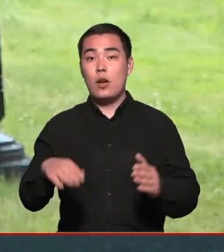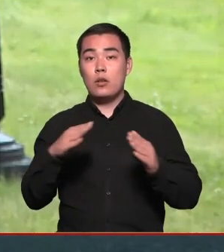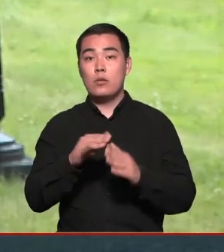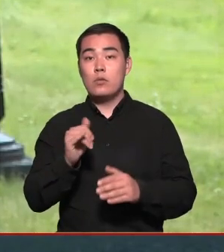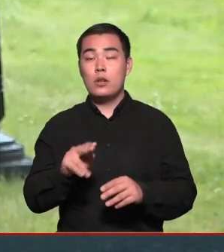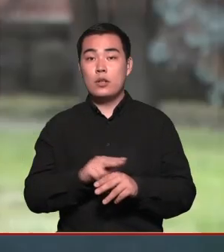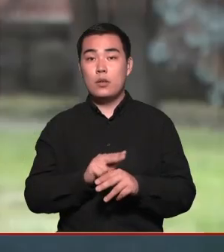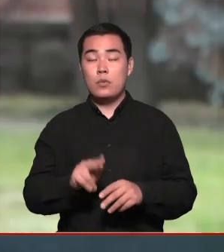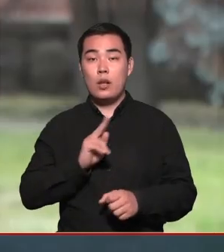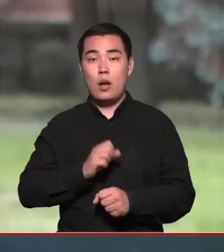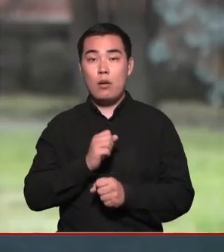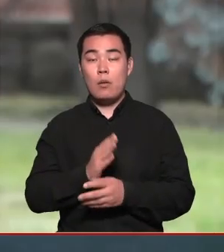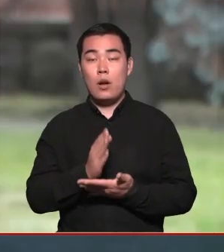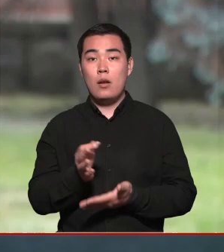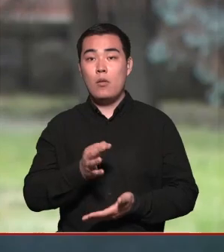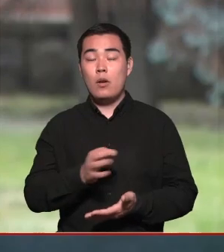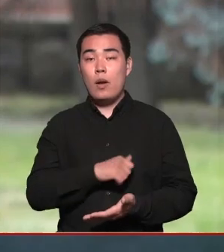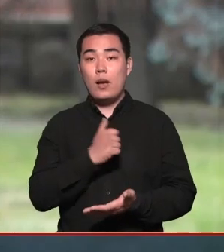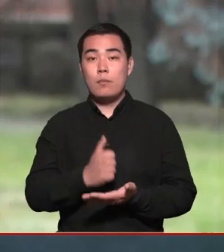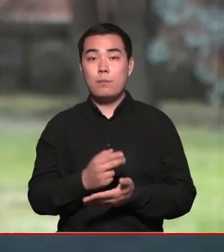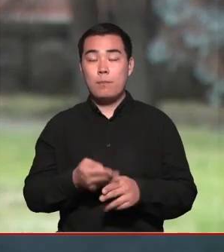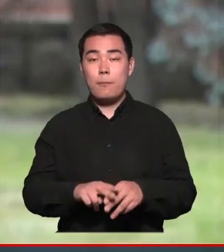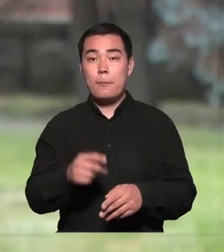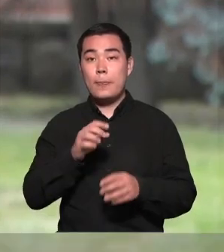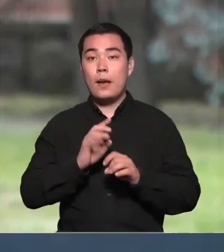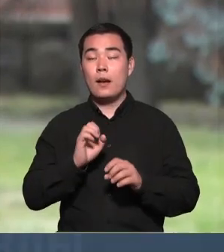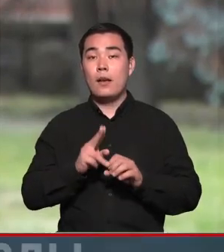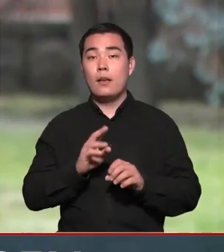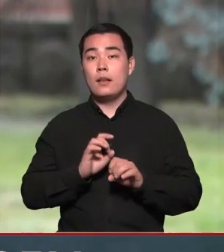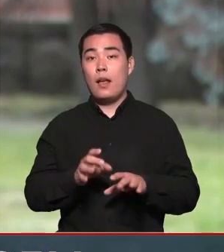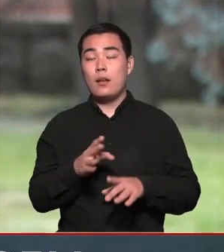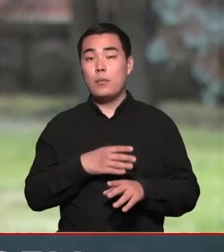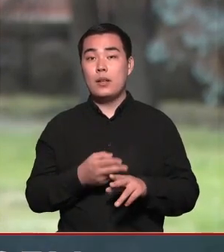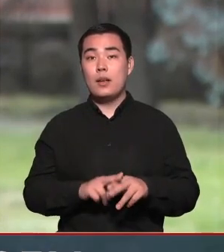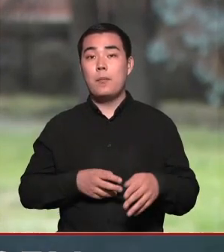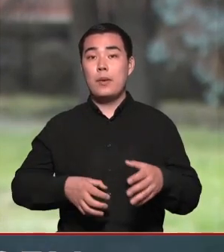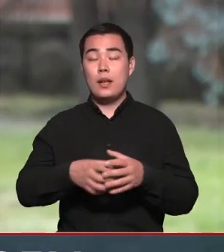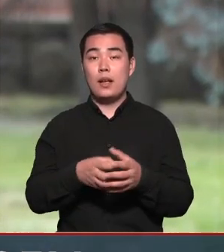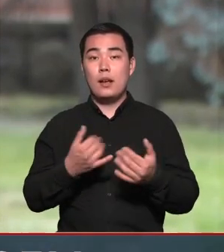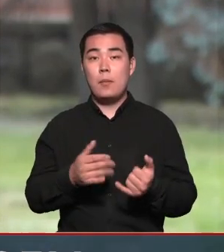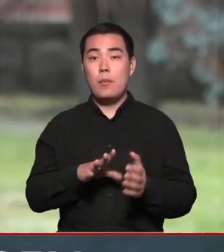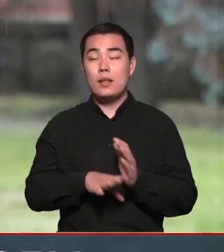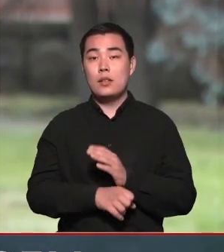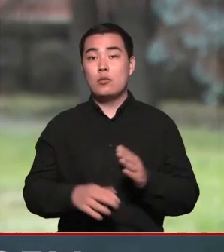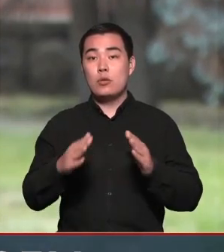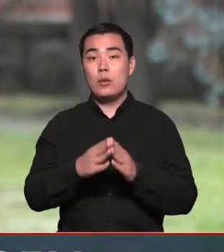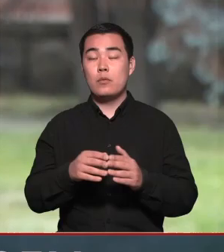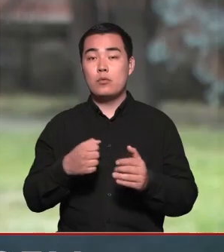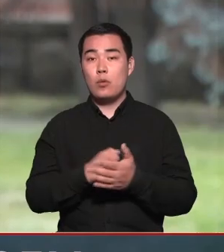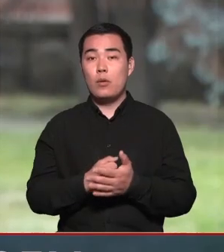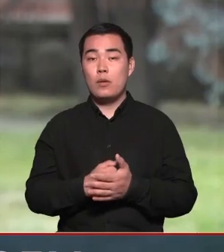жөндеу жүріп жатыр. Облыс әкімі атап өткендей, мех бригадалар соңғы үйге дейін жұмыс істейтін болады.